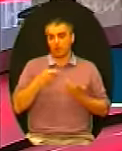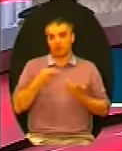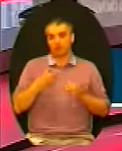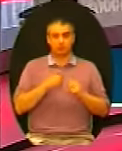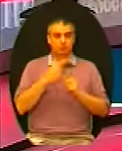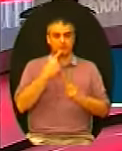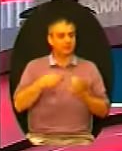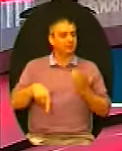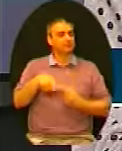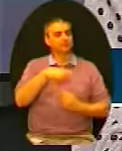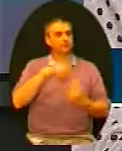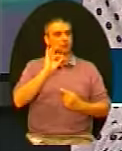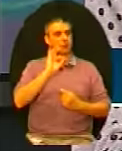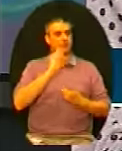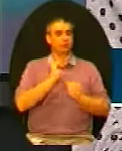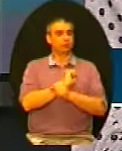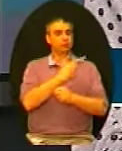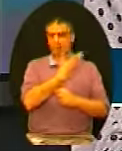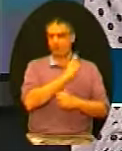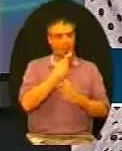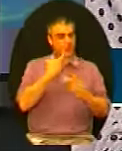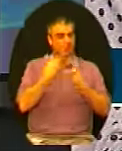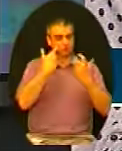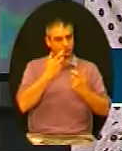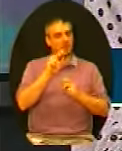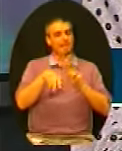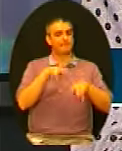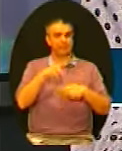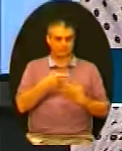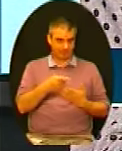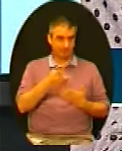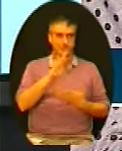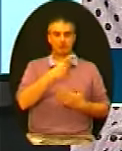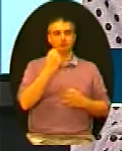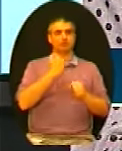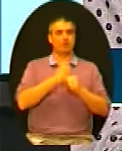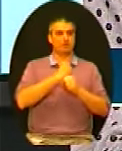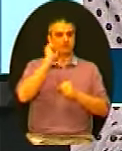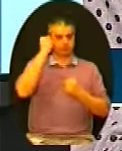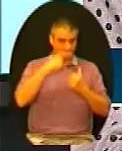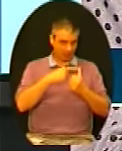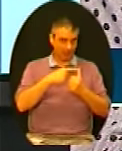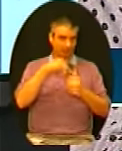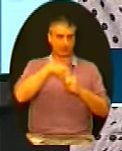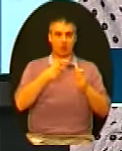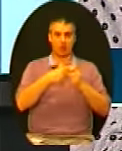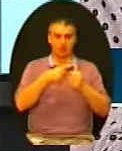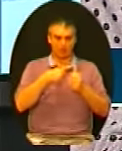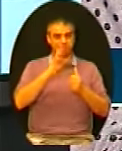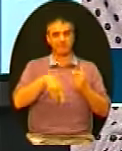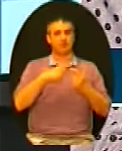כמו שהזכרתי, הסובב של הסוהרים, שהם לא רק שומרים, הם גם מטפלים, ויש שם עובדת סוציאלית באגף,